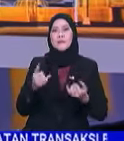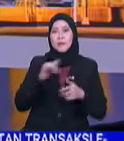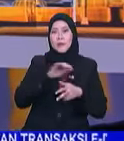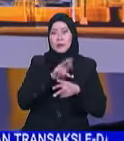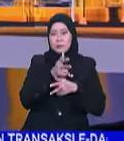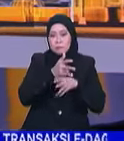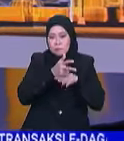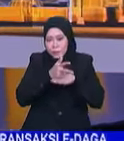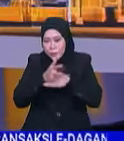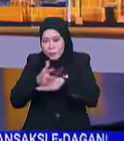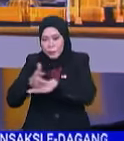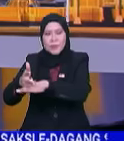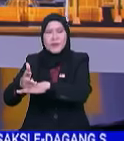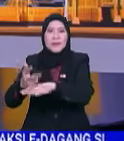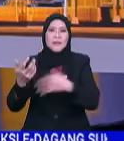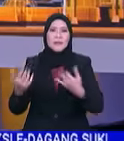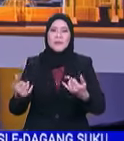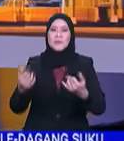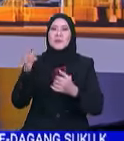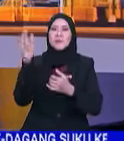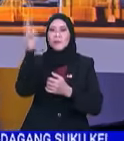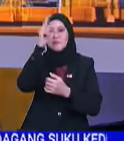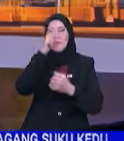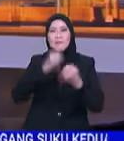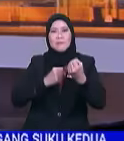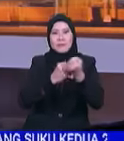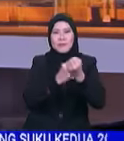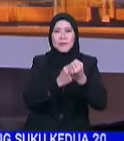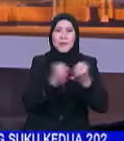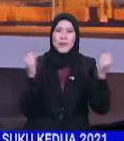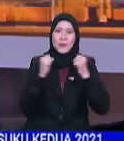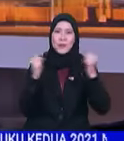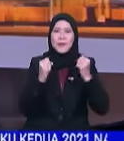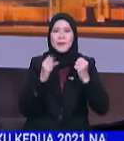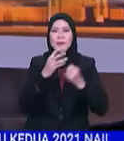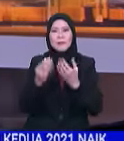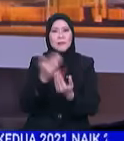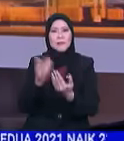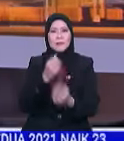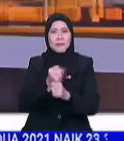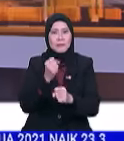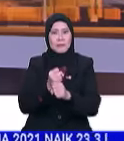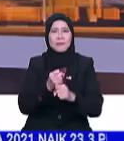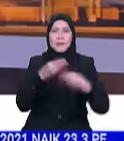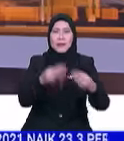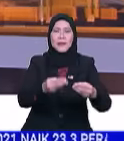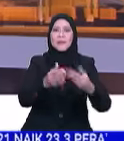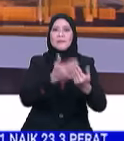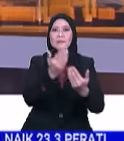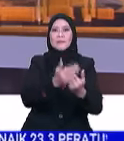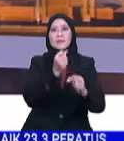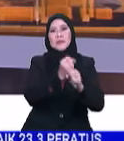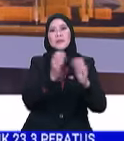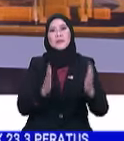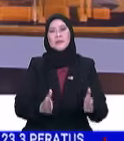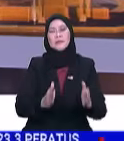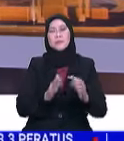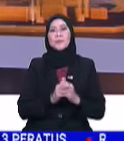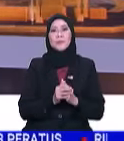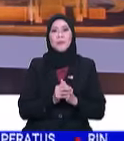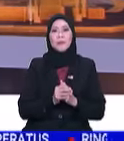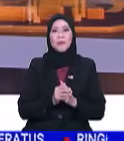hawa muda ahli sumbangan kerajaan negeri bertujuan melancarkan tugasan dan menyediakan kemudahan selesa bagi petugas. Drone